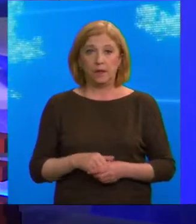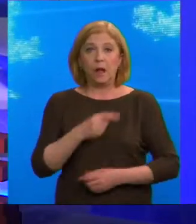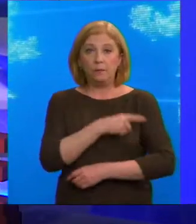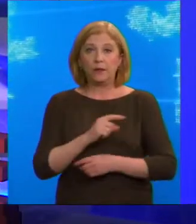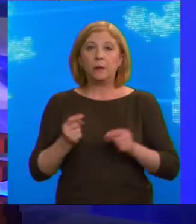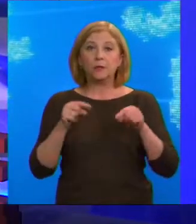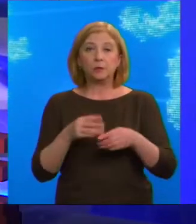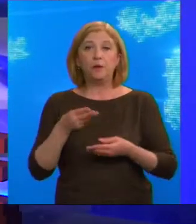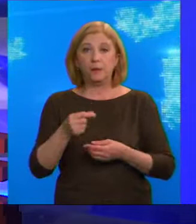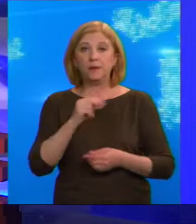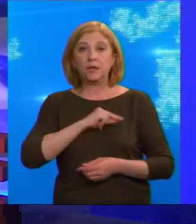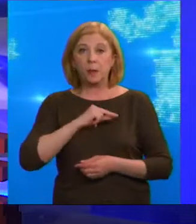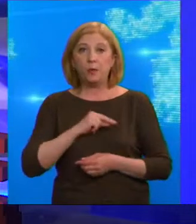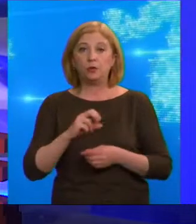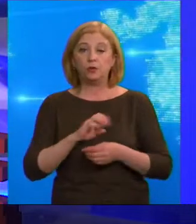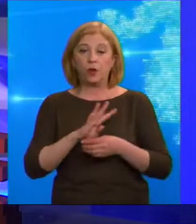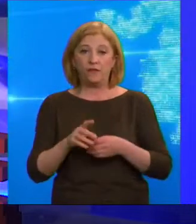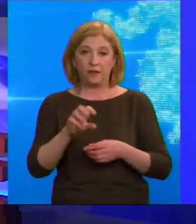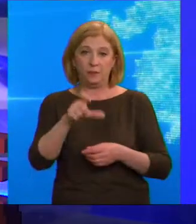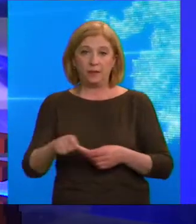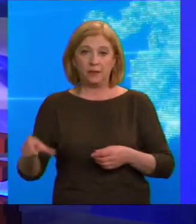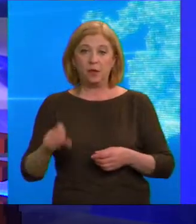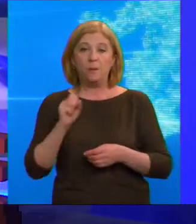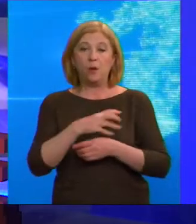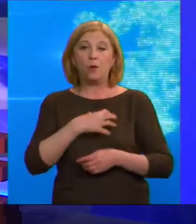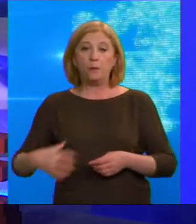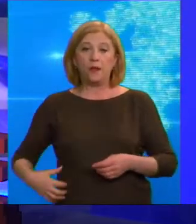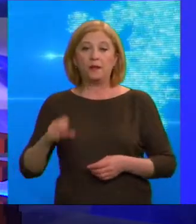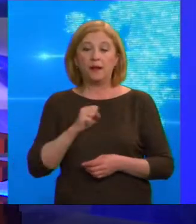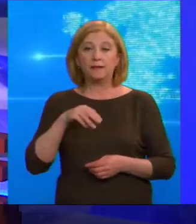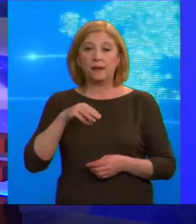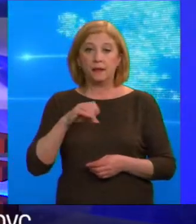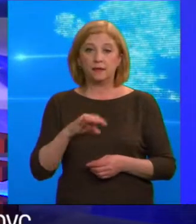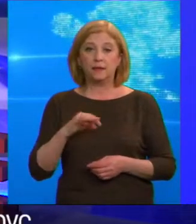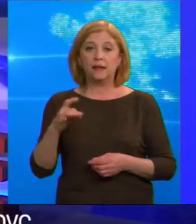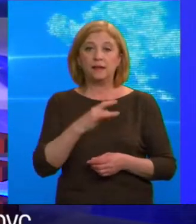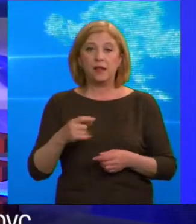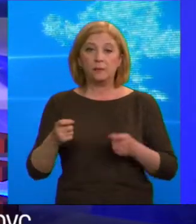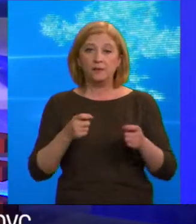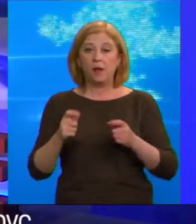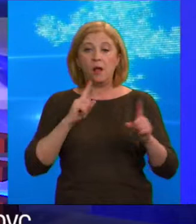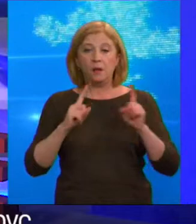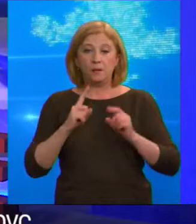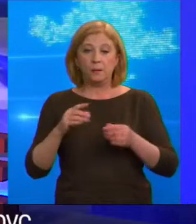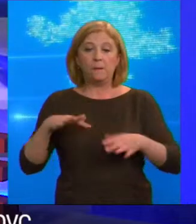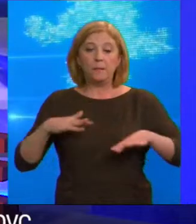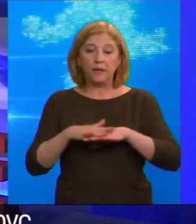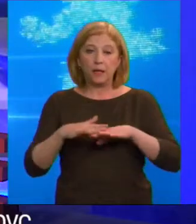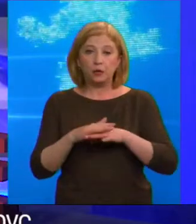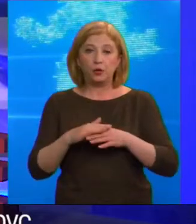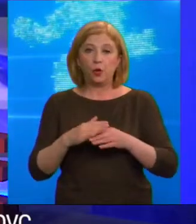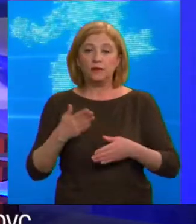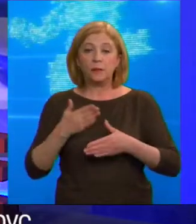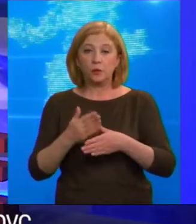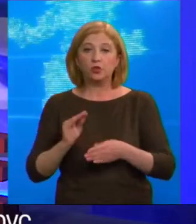Медикам поступили выплаты за работу с ковидными пациентами. По поручению губернатора Алексея Текстера региональным правительством оперативно организован перерасчет стимулирующих